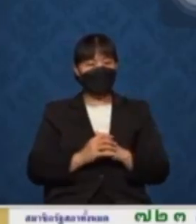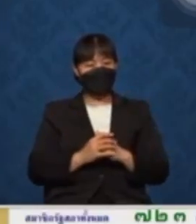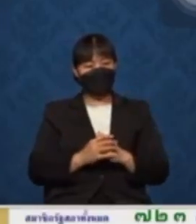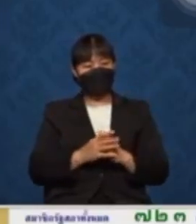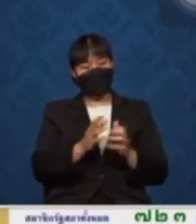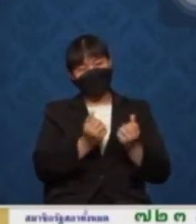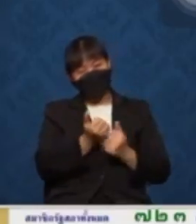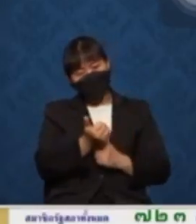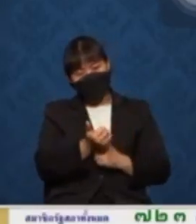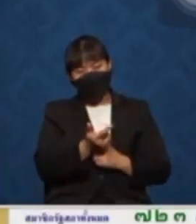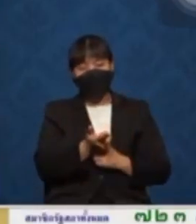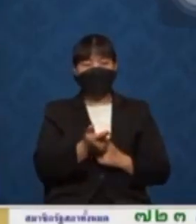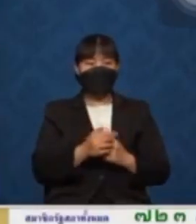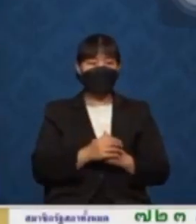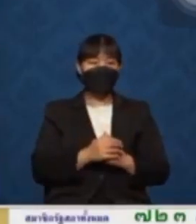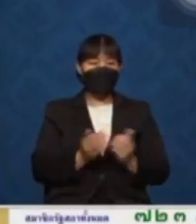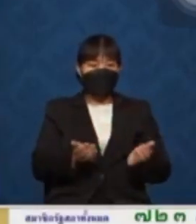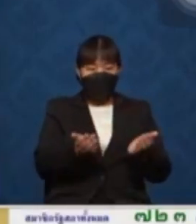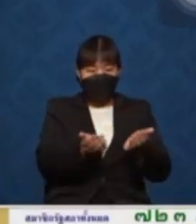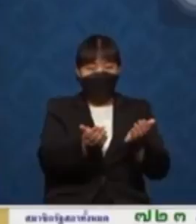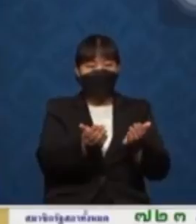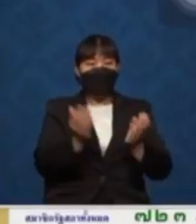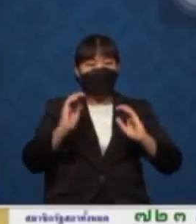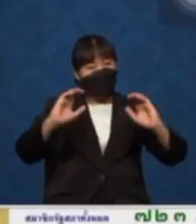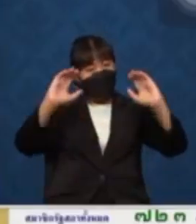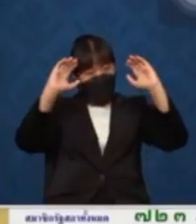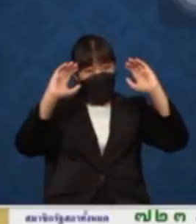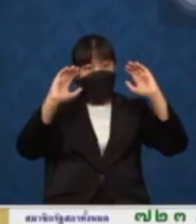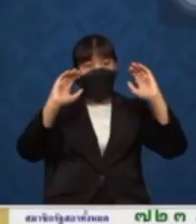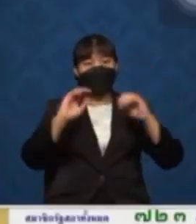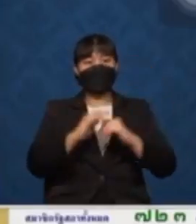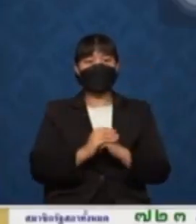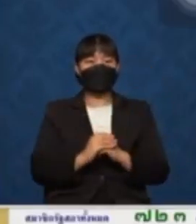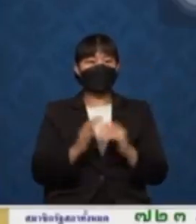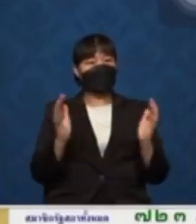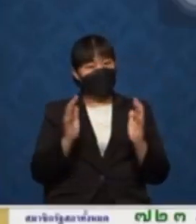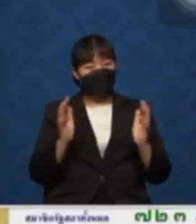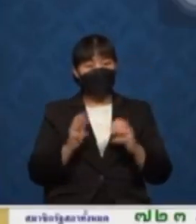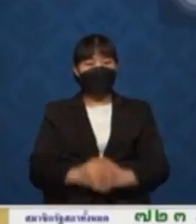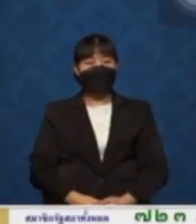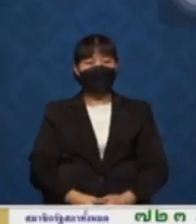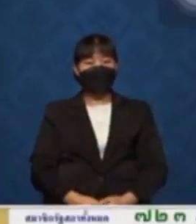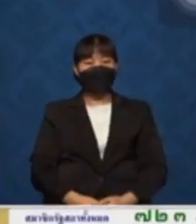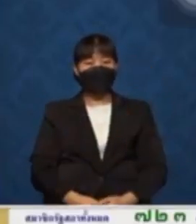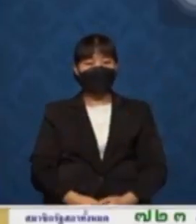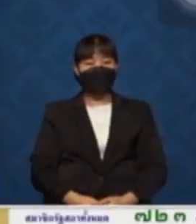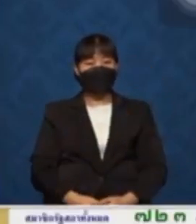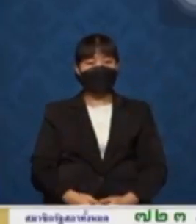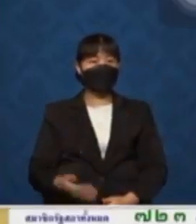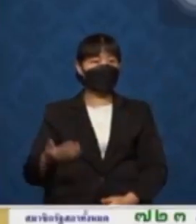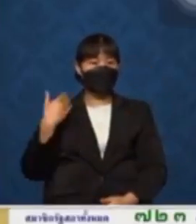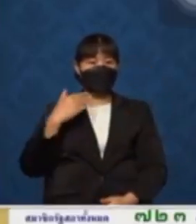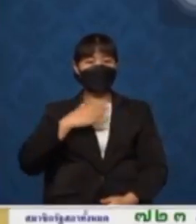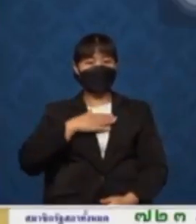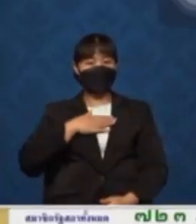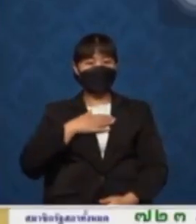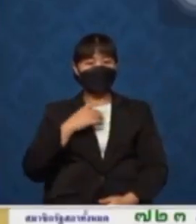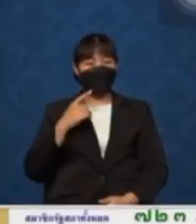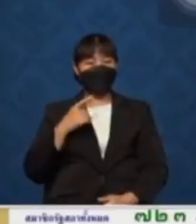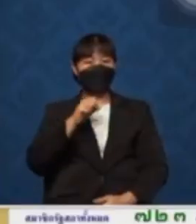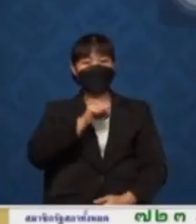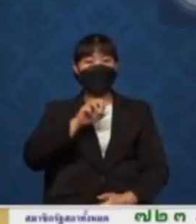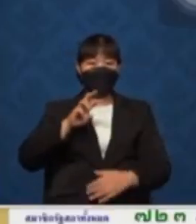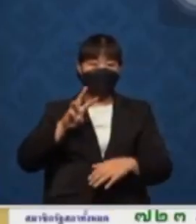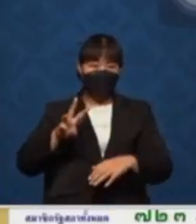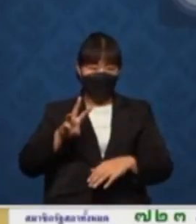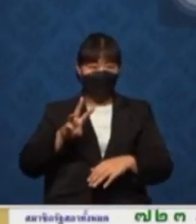จจุบันที่ให้ท้ายและรับรองแทบจะทุกการกระทําและทุกมติของรัฐบาลชุดนี้ครั้งเดียวที่ผมจำได้นะครับถึงการลุกฮือของสมาชิกวุฒิส